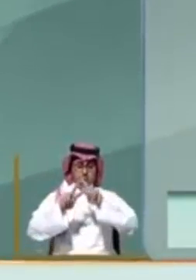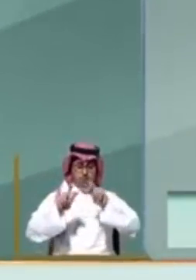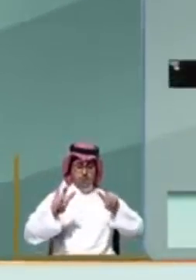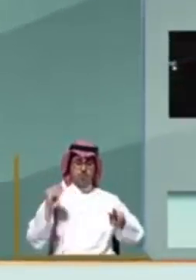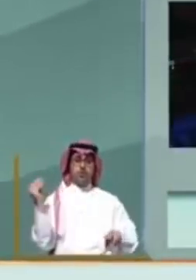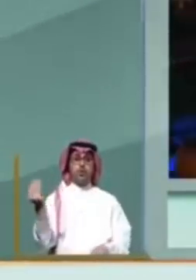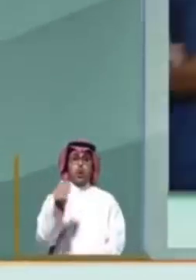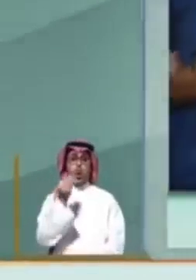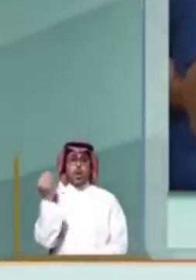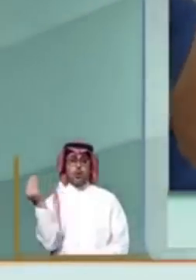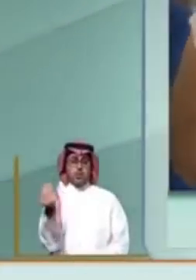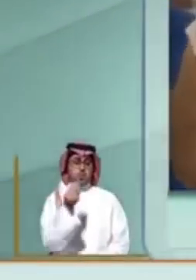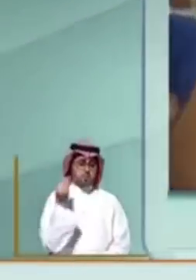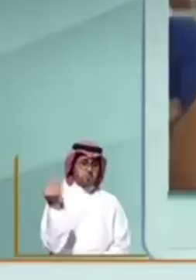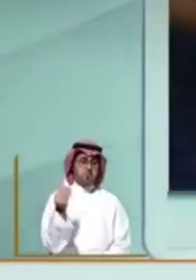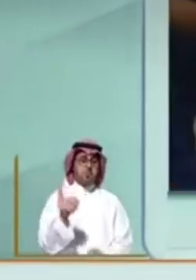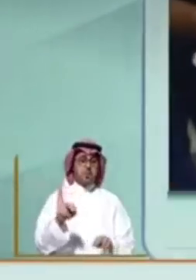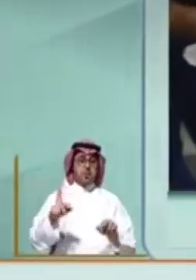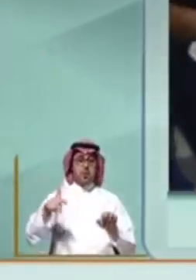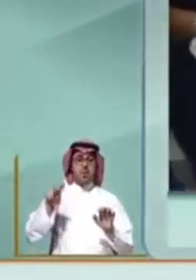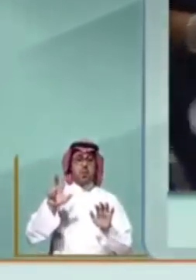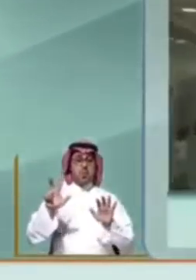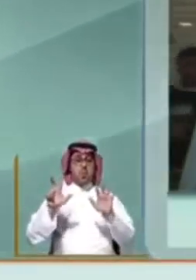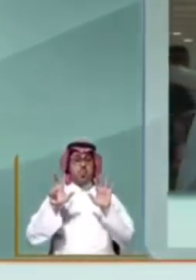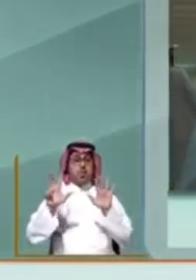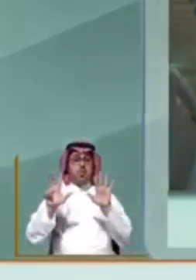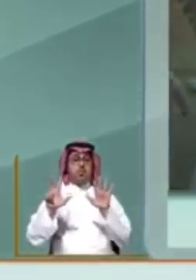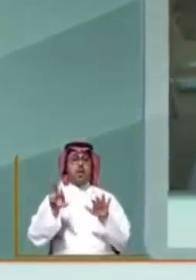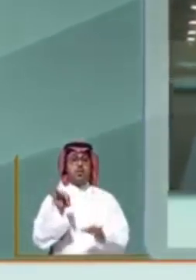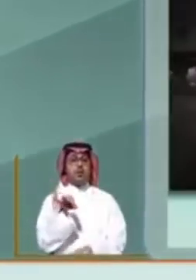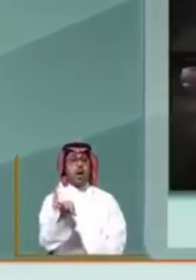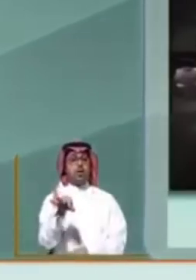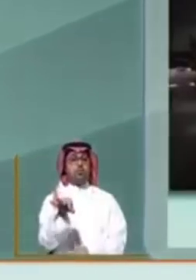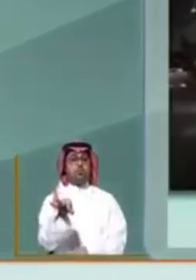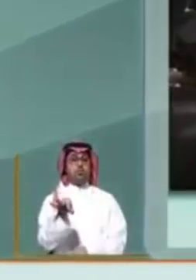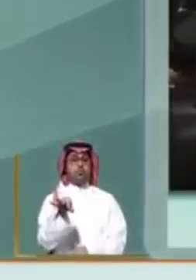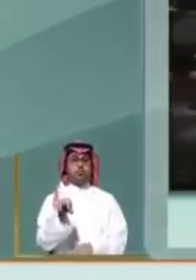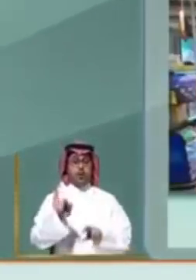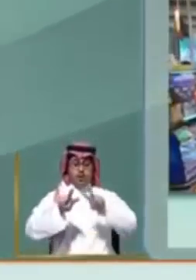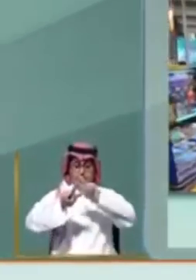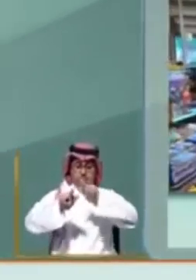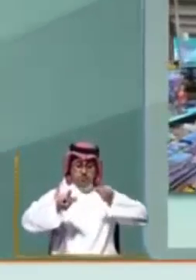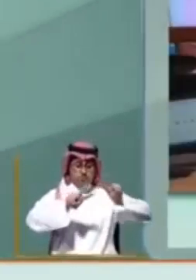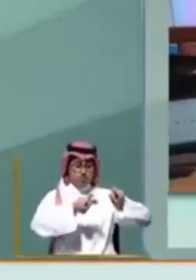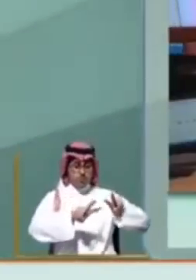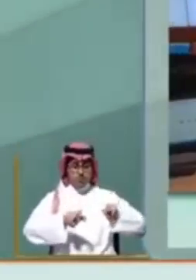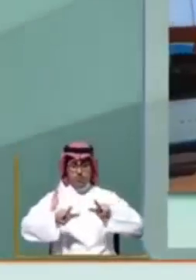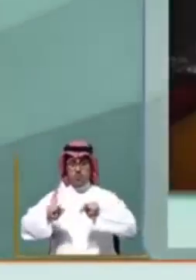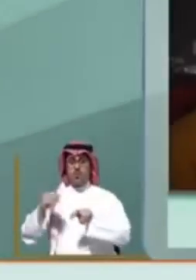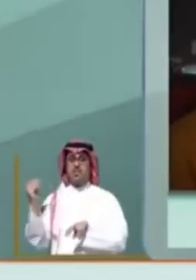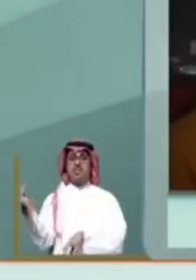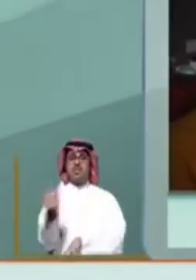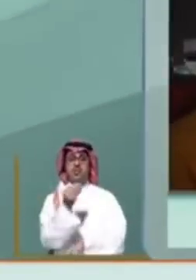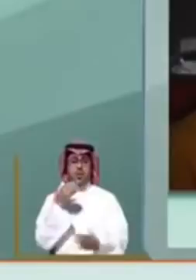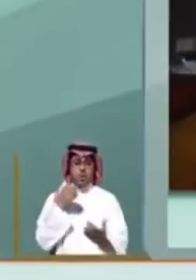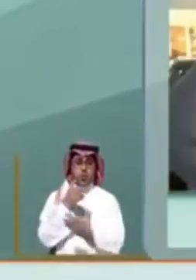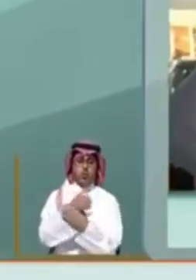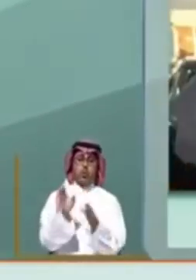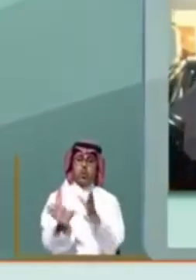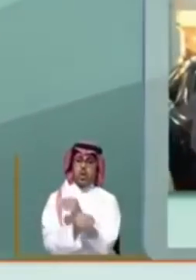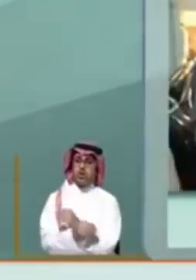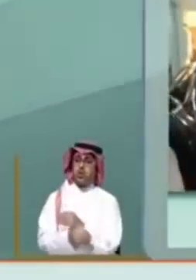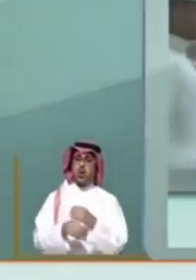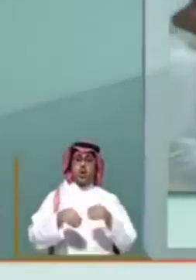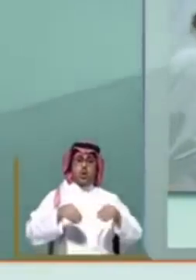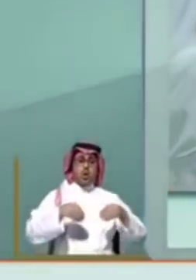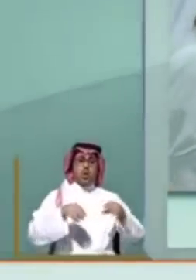المراقبين الصحيين، وبلغت 18907، شملت منافذ البيع والأسواق التجارية وكذلك أسواق